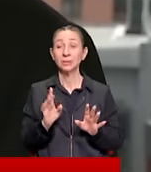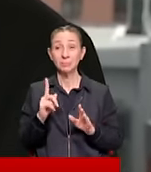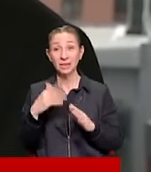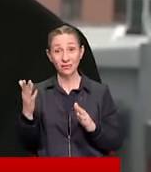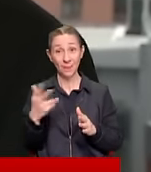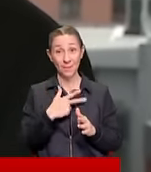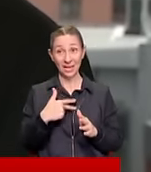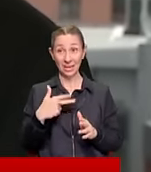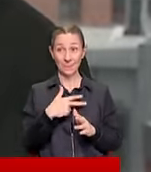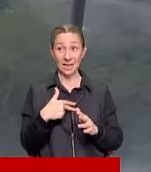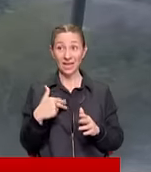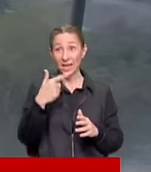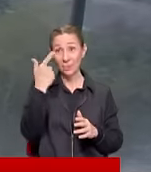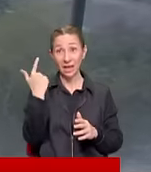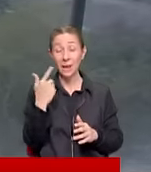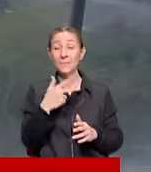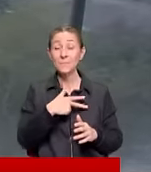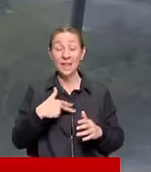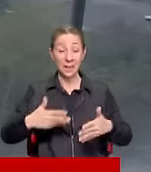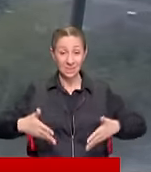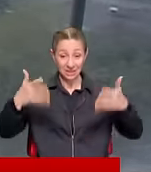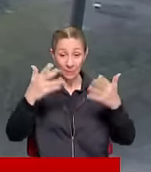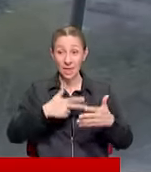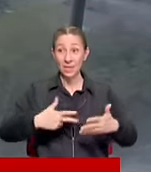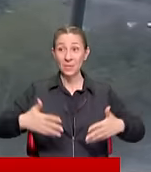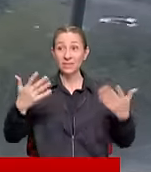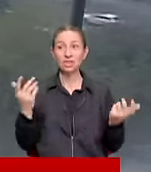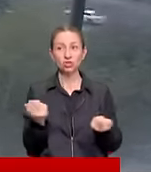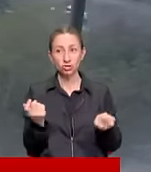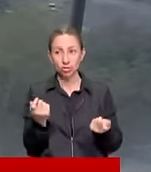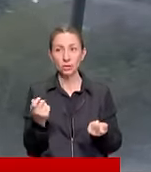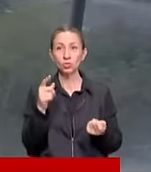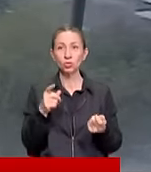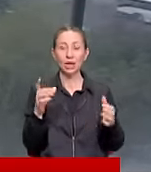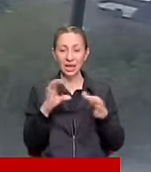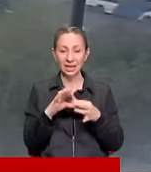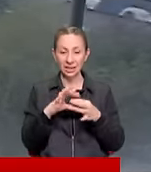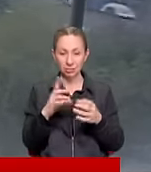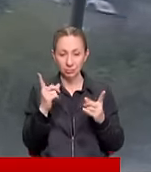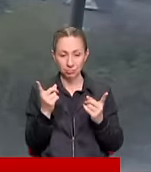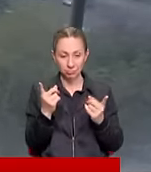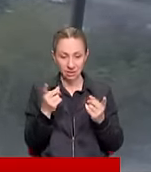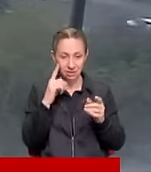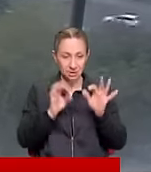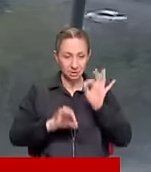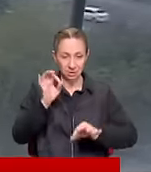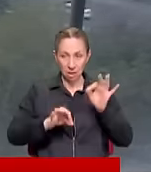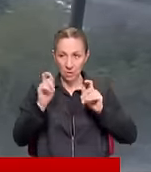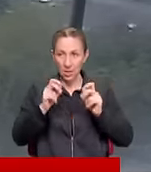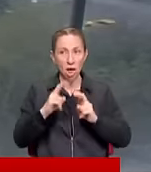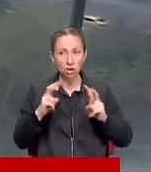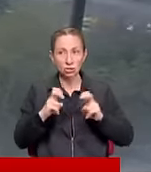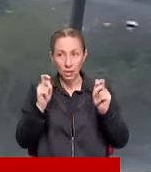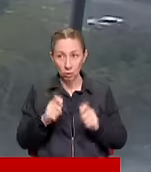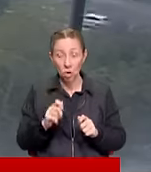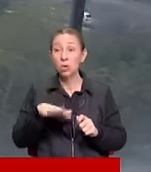tarafta belediye, belediyenin imkanları, belediye binası, belediye binasının nasıl çalıştığı bunlar bir herhalde fizibilitesi yapılıyor, bir araştırması